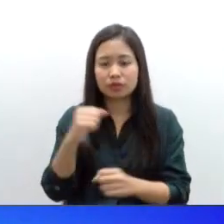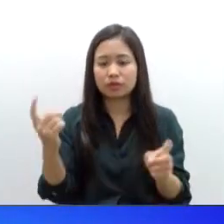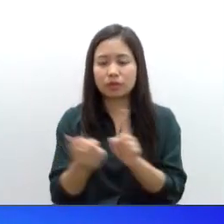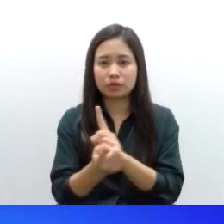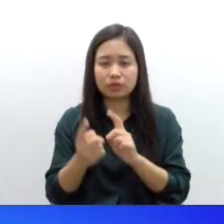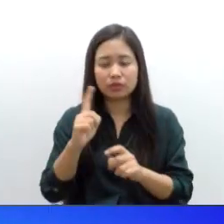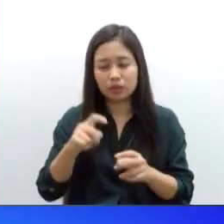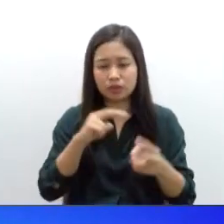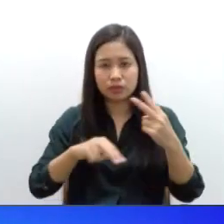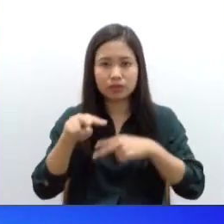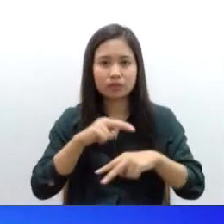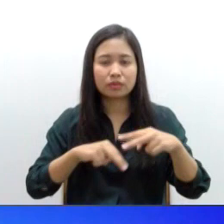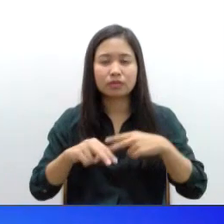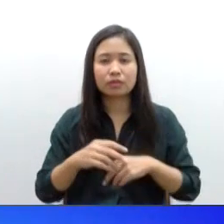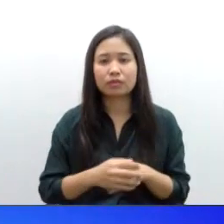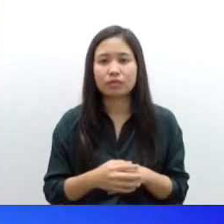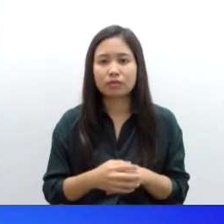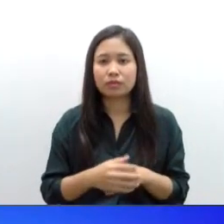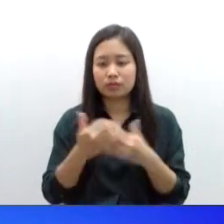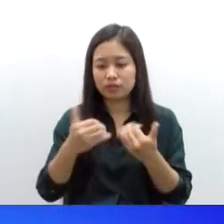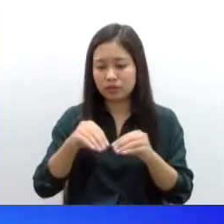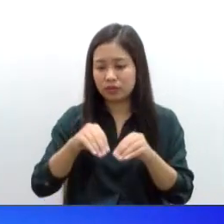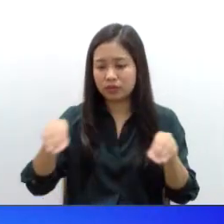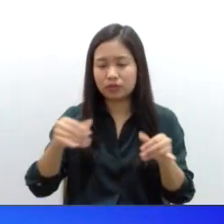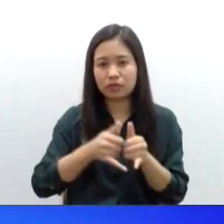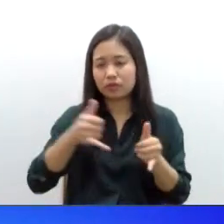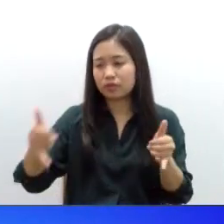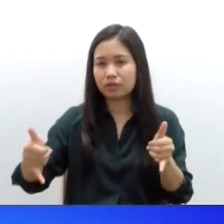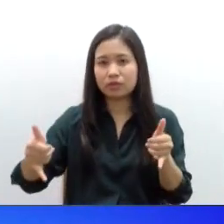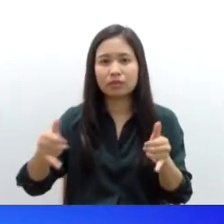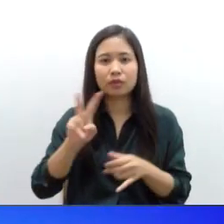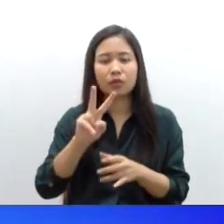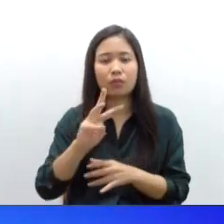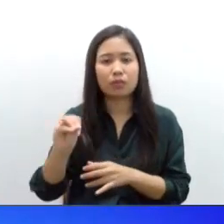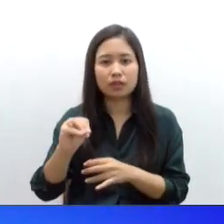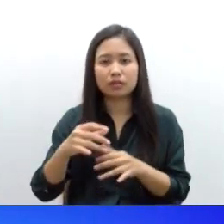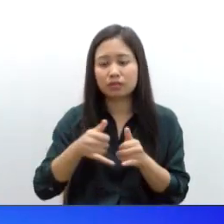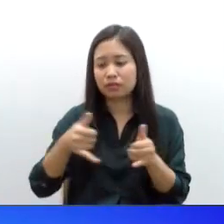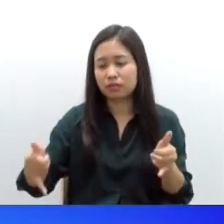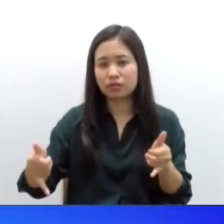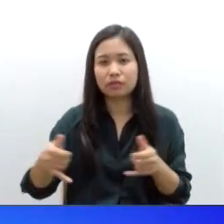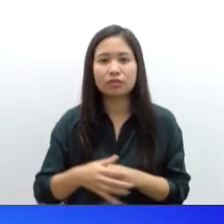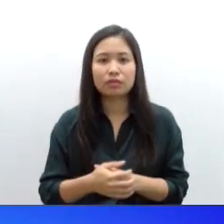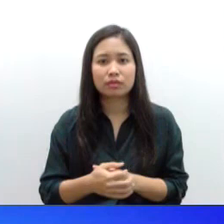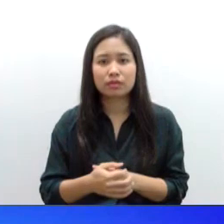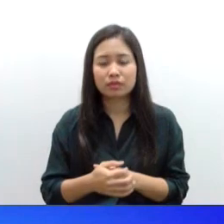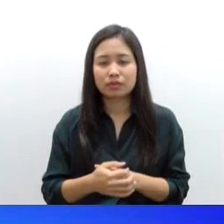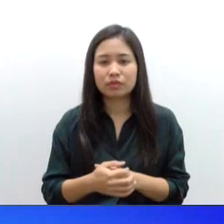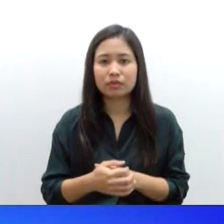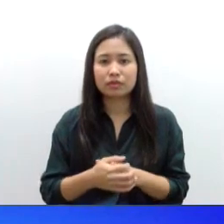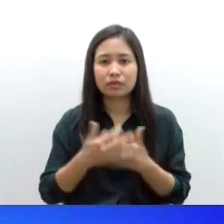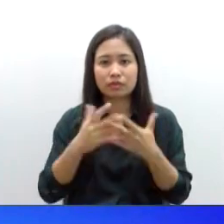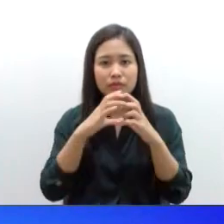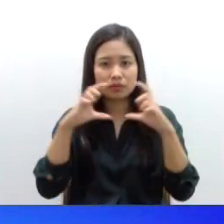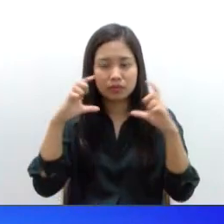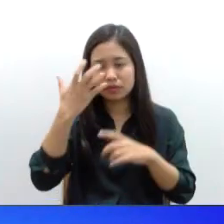แล้วก็ต้องอยู่ในระยะห่างทางสังคมนะครับ2เมตรนะครับถ้าเรายังคงทำตรงนี้อยู่นะครับแล้วก็ให้